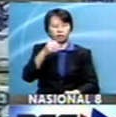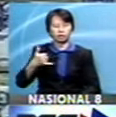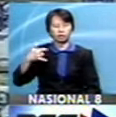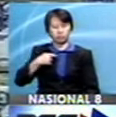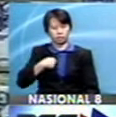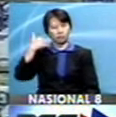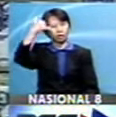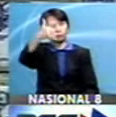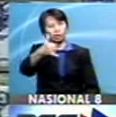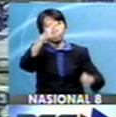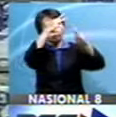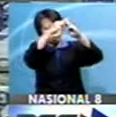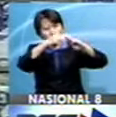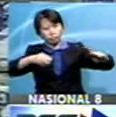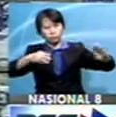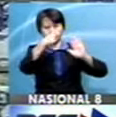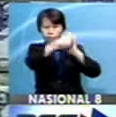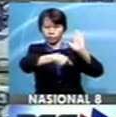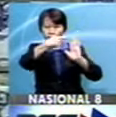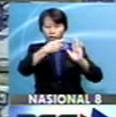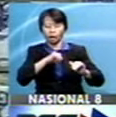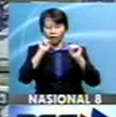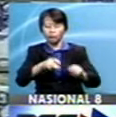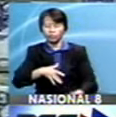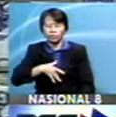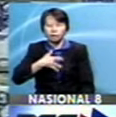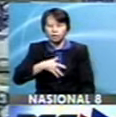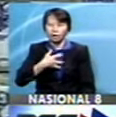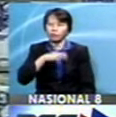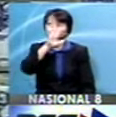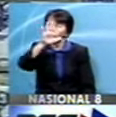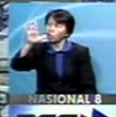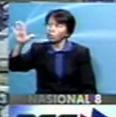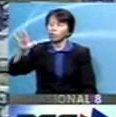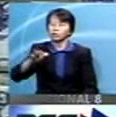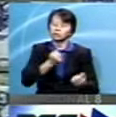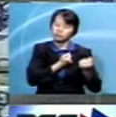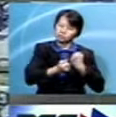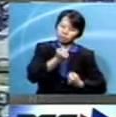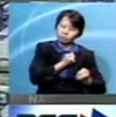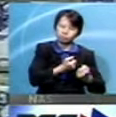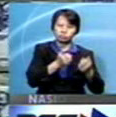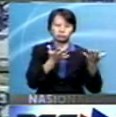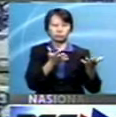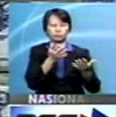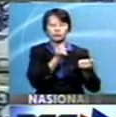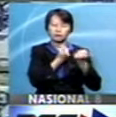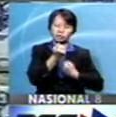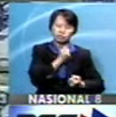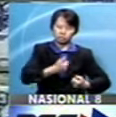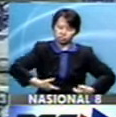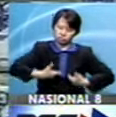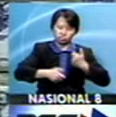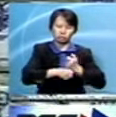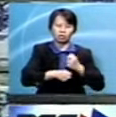berkunjung ke Museum Tsunami ini, saya dapat merasakan setiap kesengsaraan, penderitaan